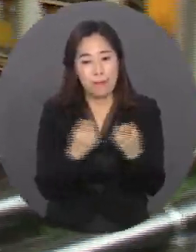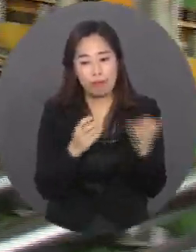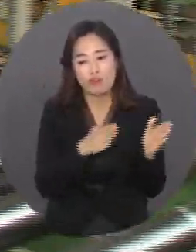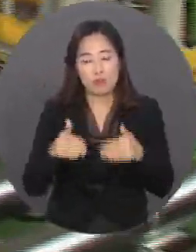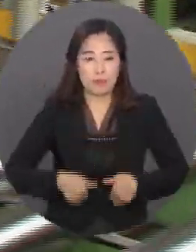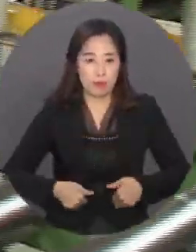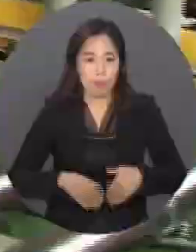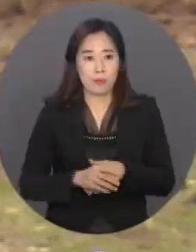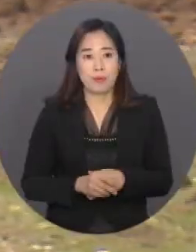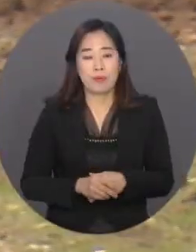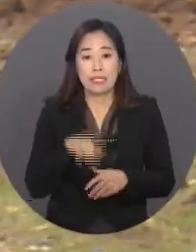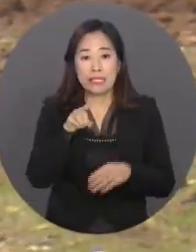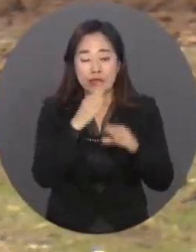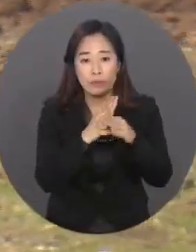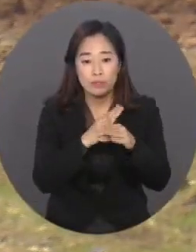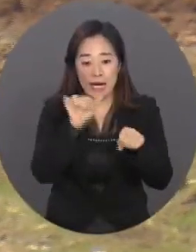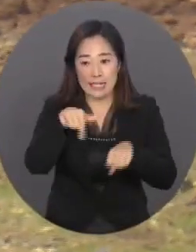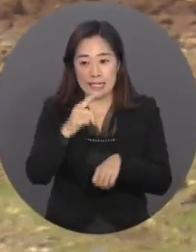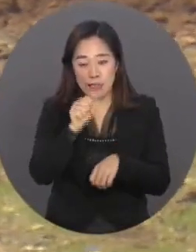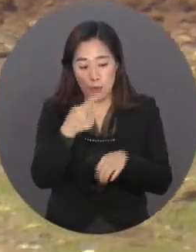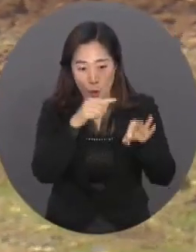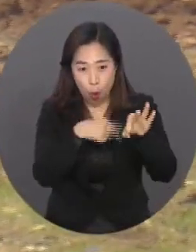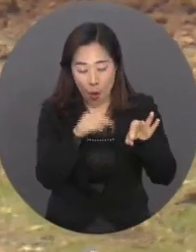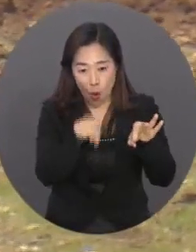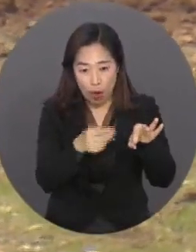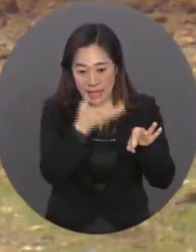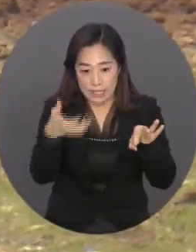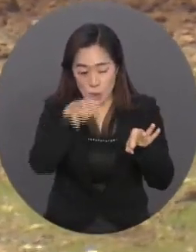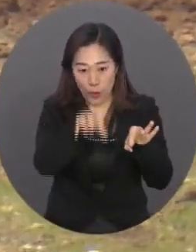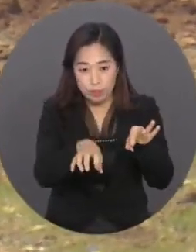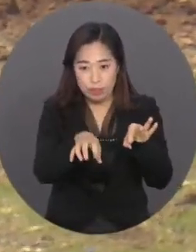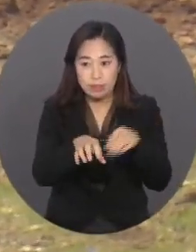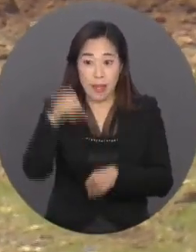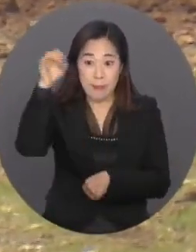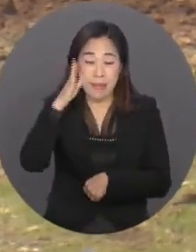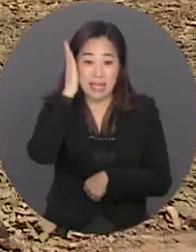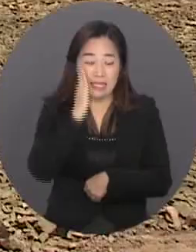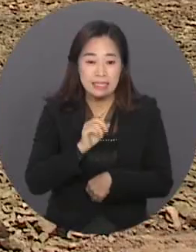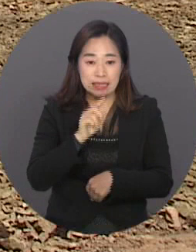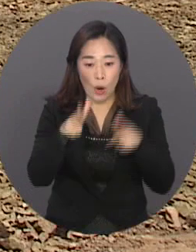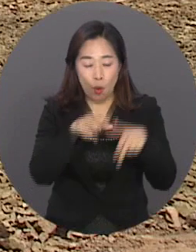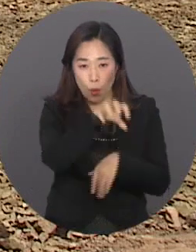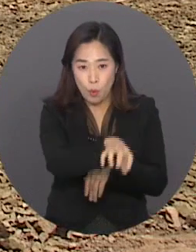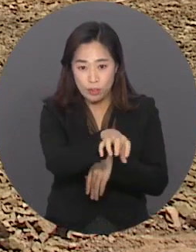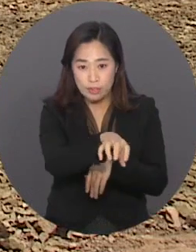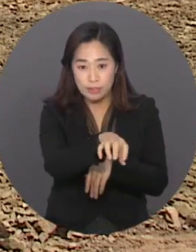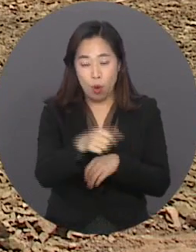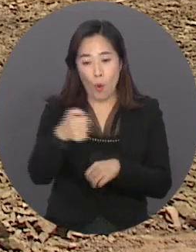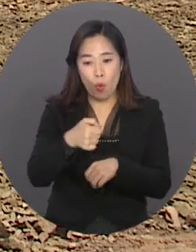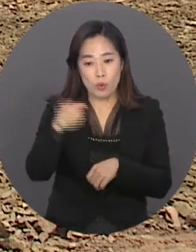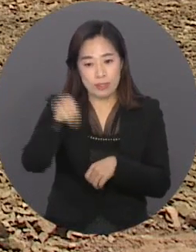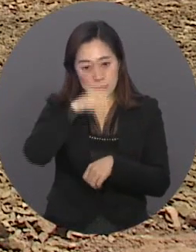있습니다. 이런 가운데 금호타이어 이전 부지로 조성되고 있는 빅그린 산업단지 2단계의 공정률은